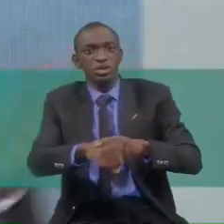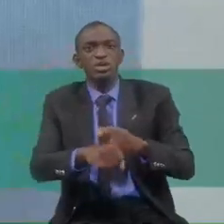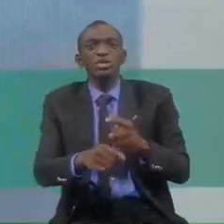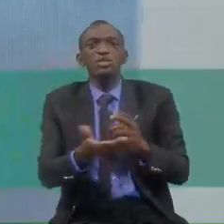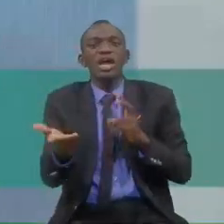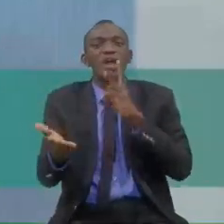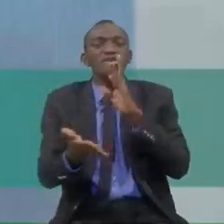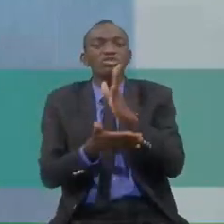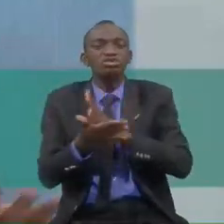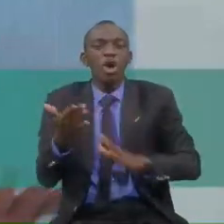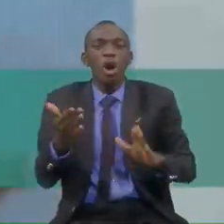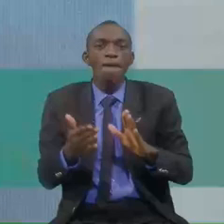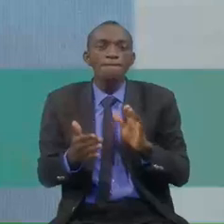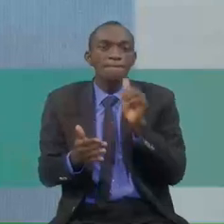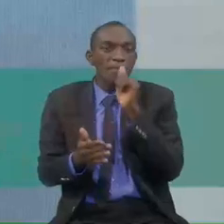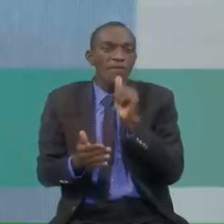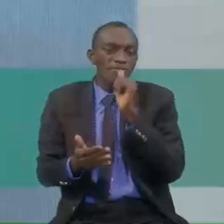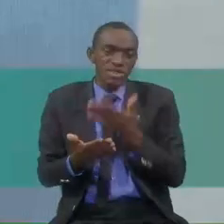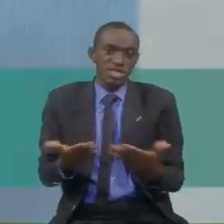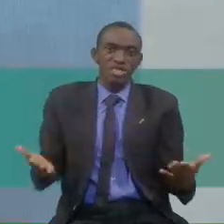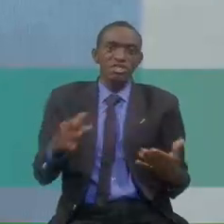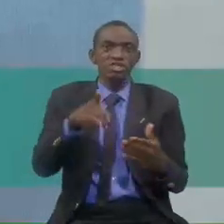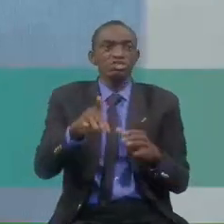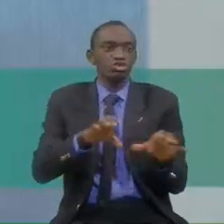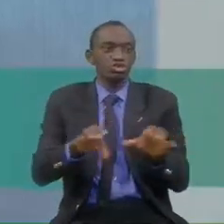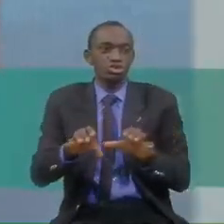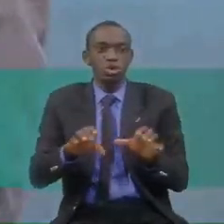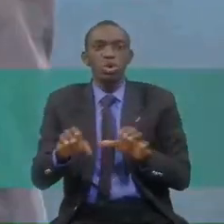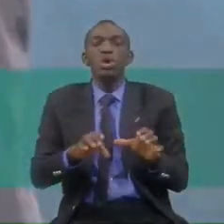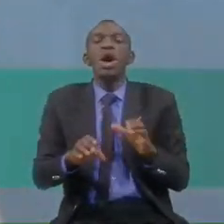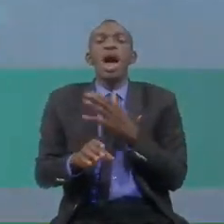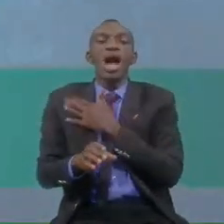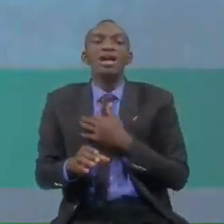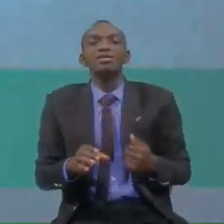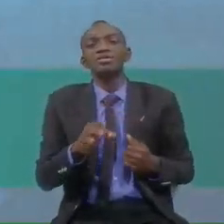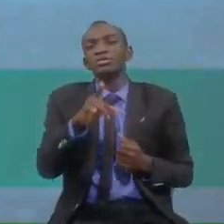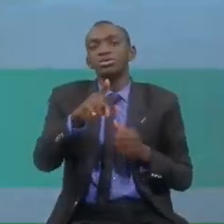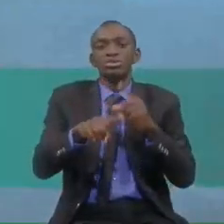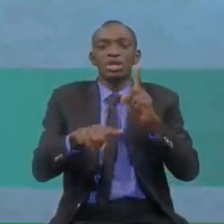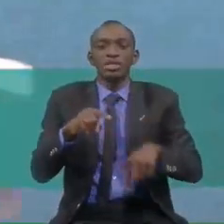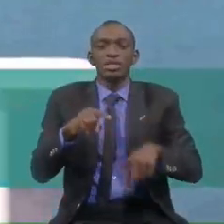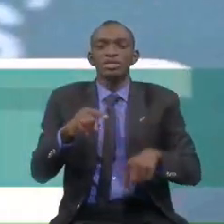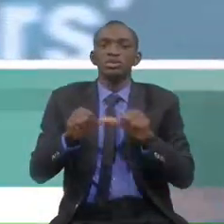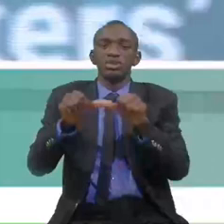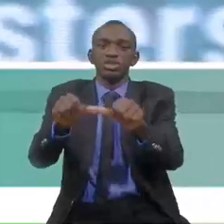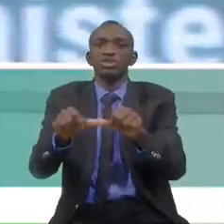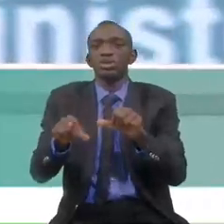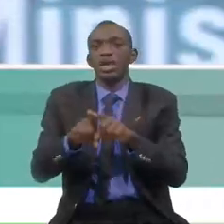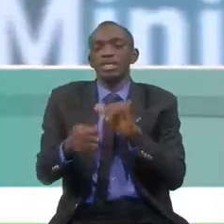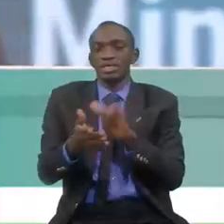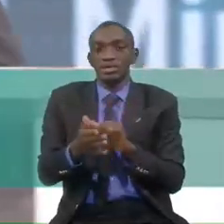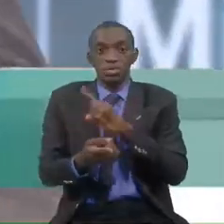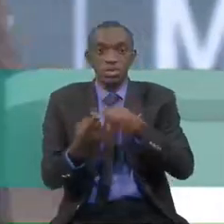bien il y a des choses qu'on faisait secrètement qu'on ne peut plus continuer comme ça. Par exemple, disons, dans le